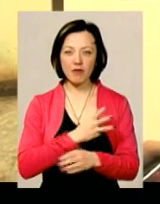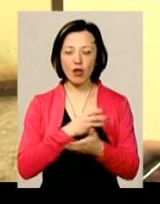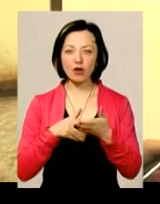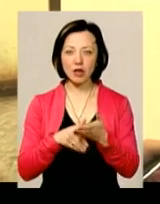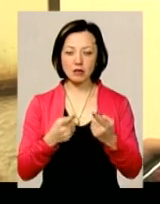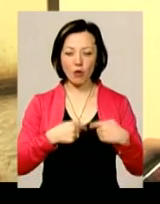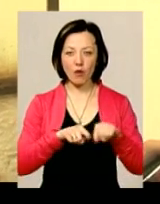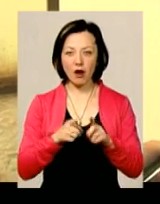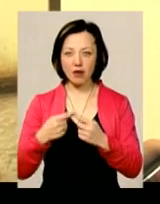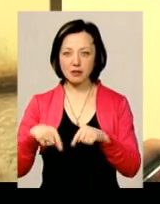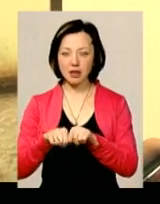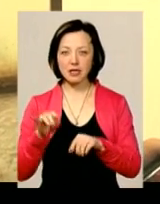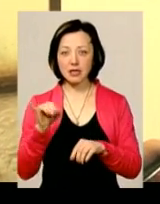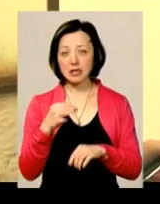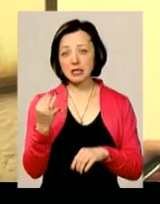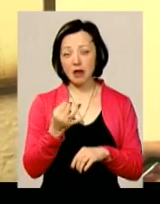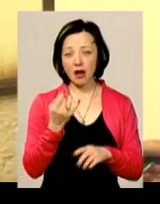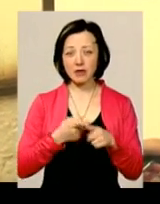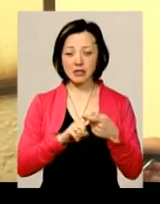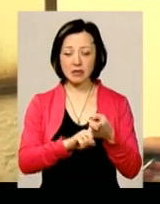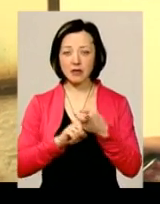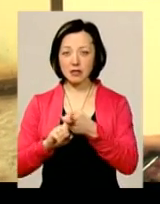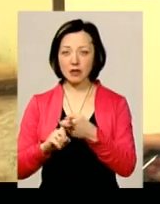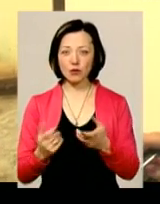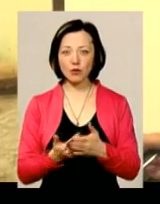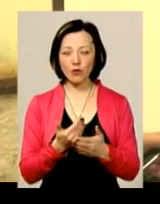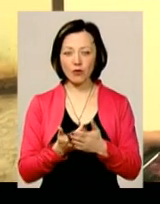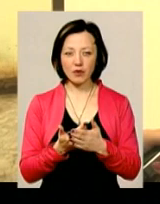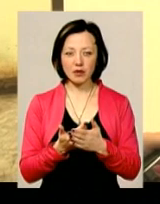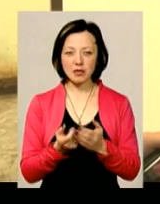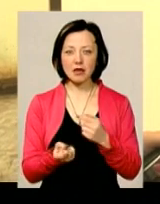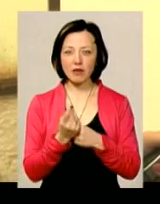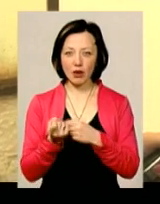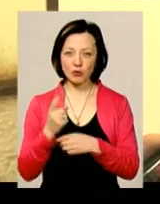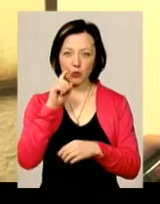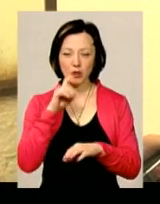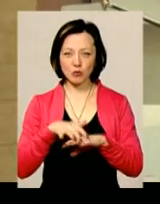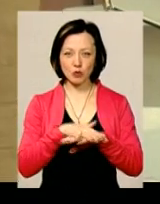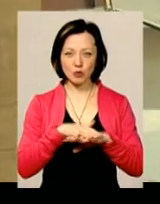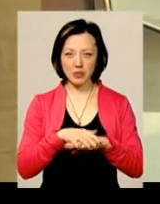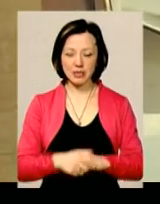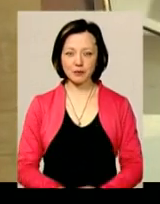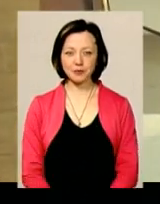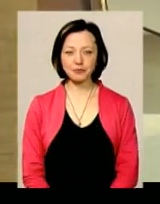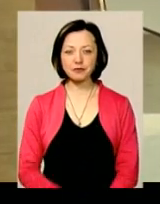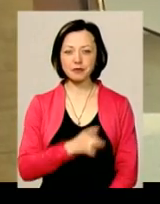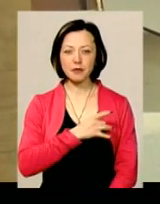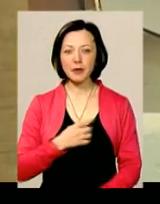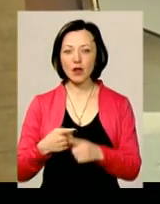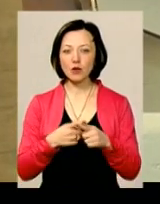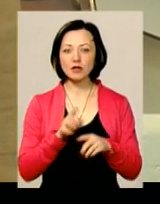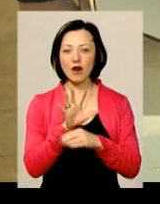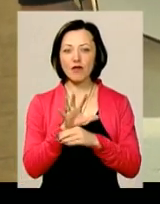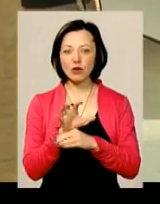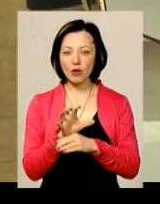волонтерські організації. І мене цікавлять ці зв'язки, які нові зв'язки, які з'являються в українському суспільстві. Білоруському фотографу